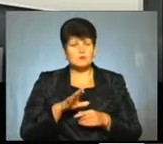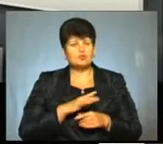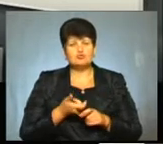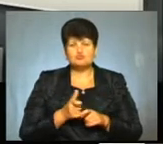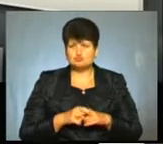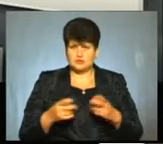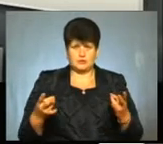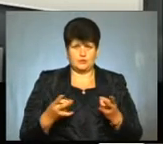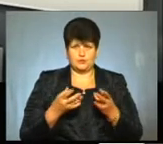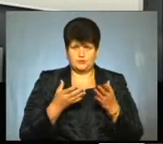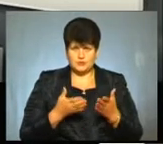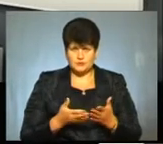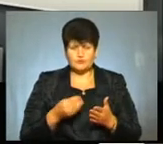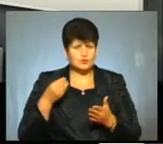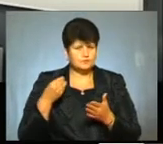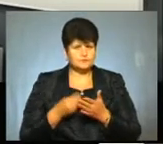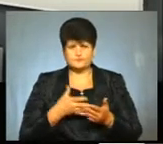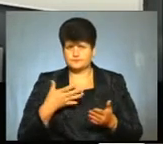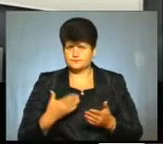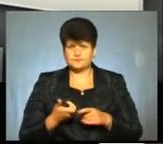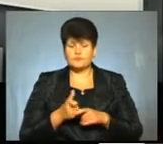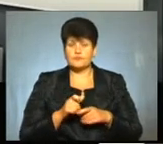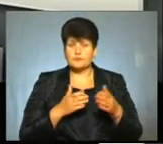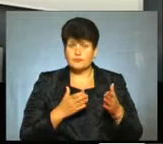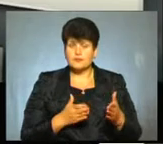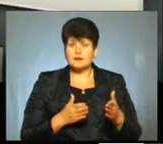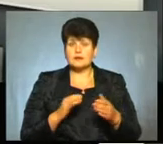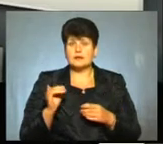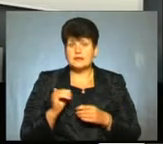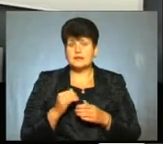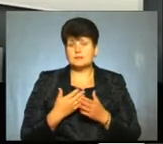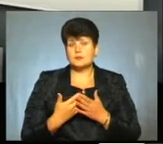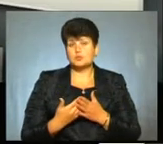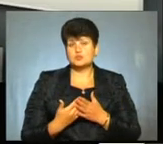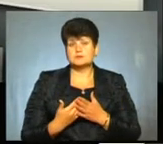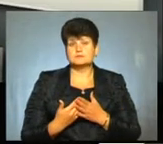було дуже необхідне, воно було доволі дороговартісне. І,